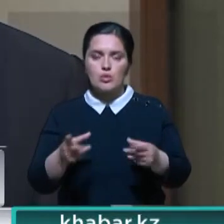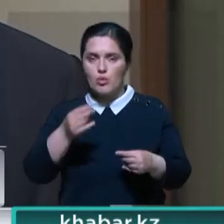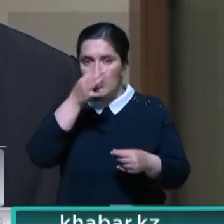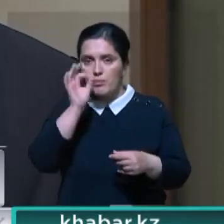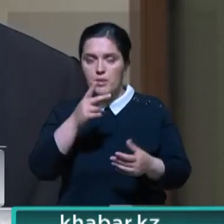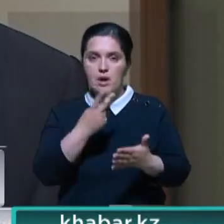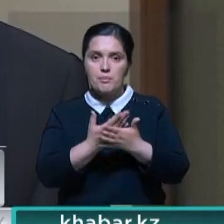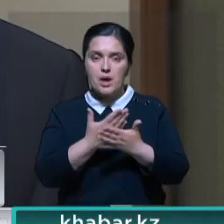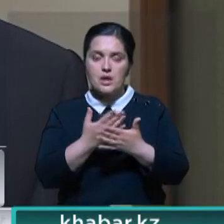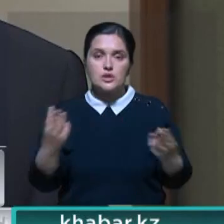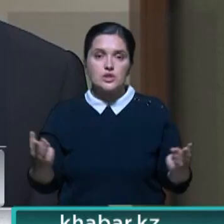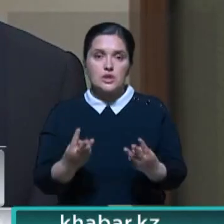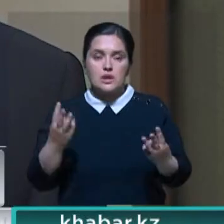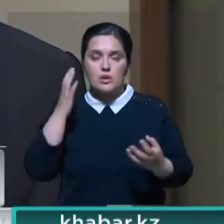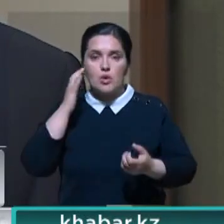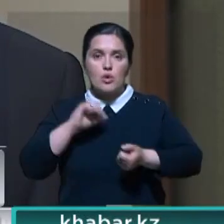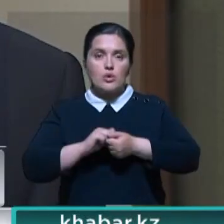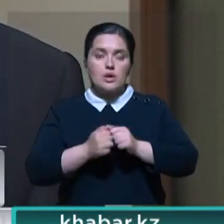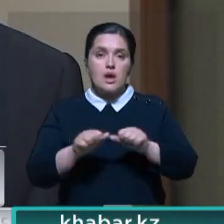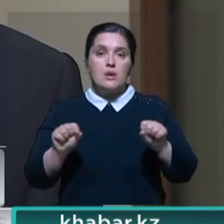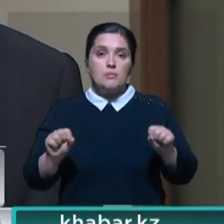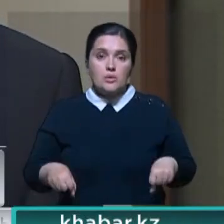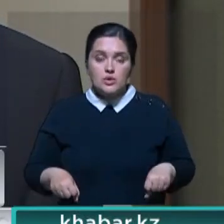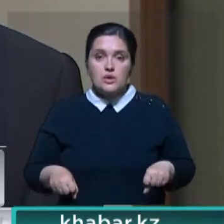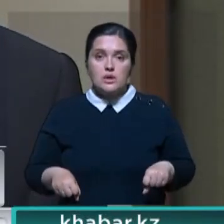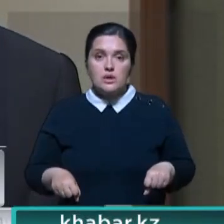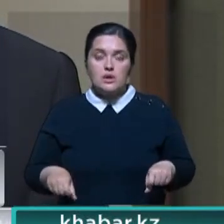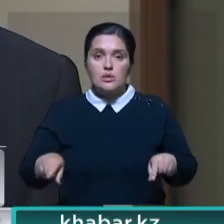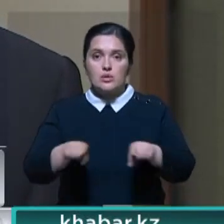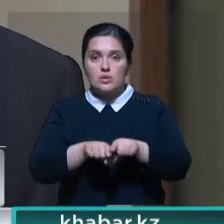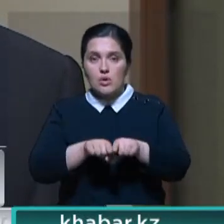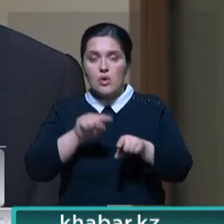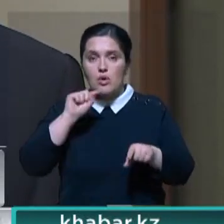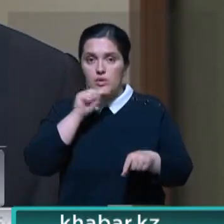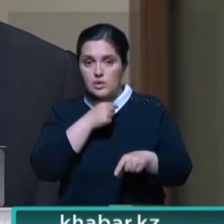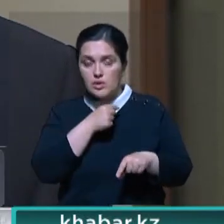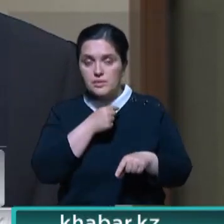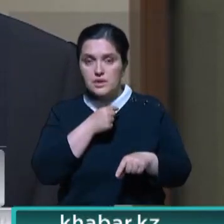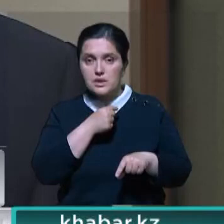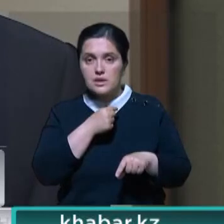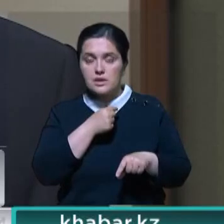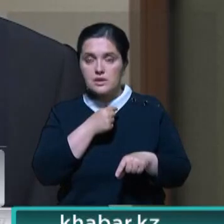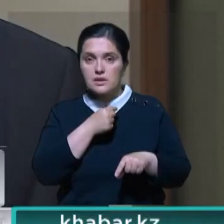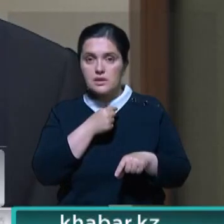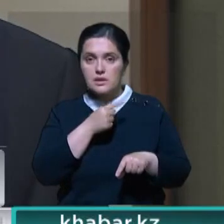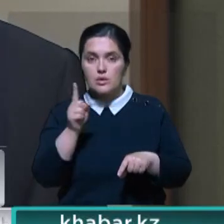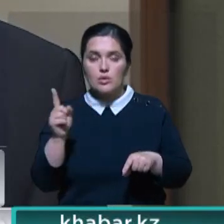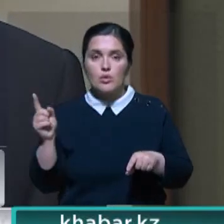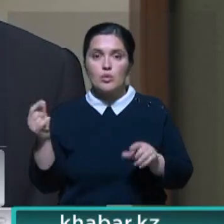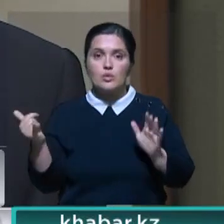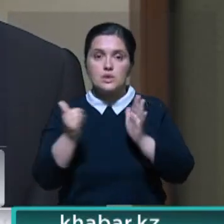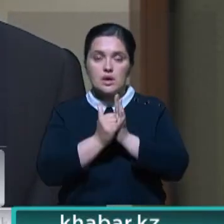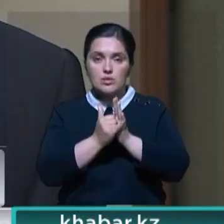показывает, что сжигание угля можно тоже произвести экологично. Это установки,